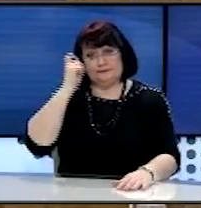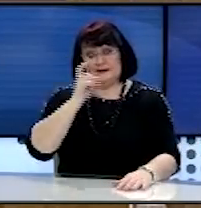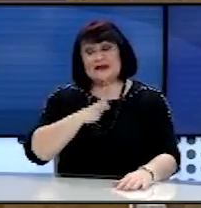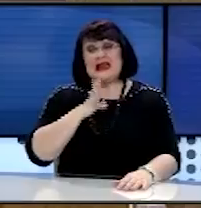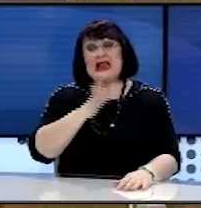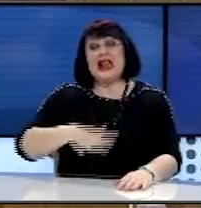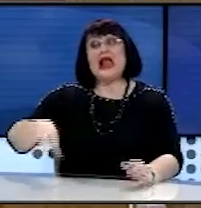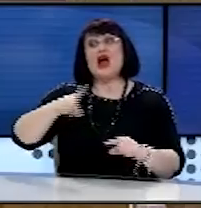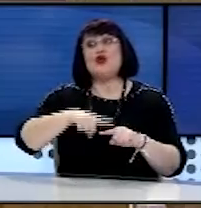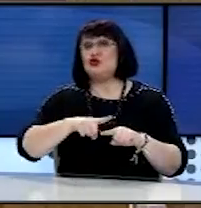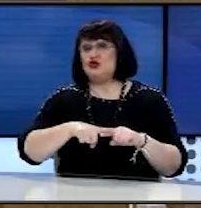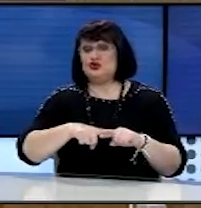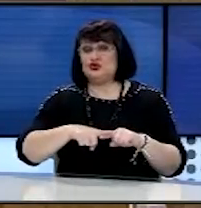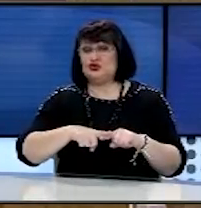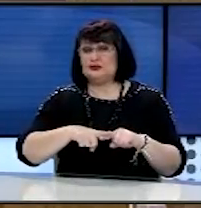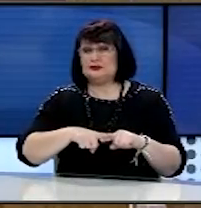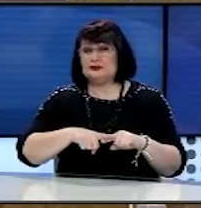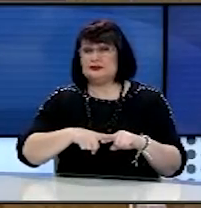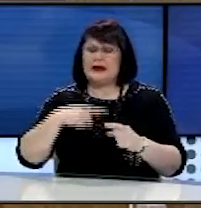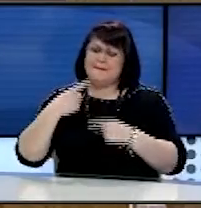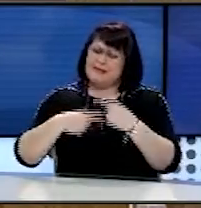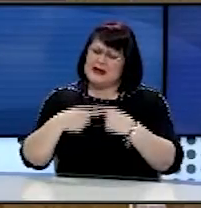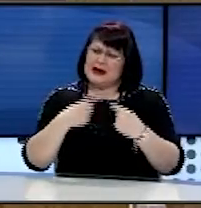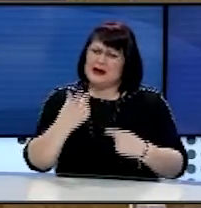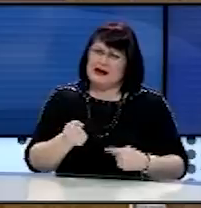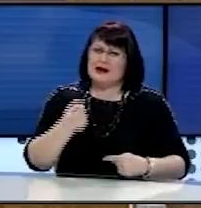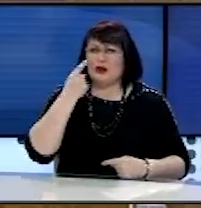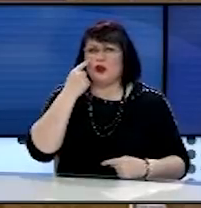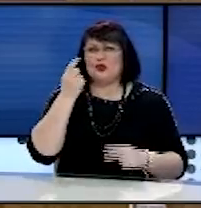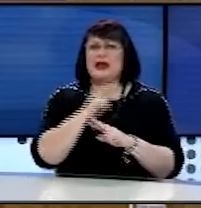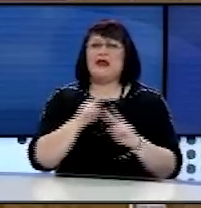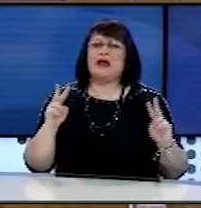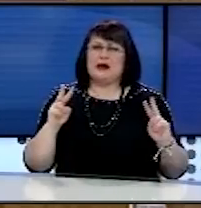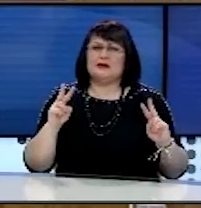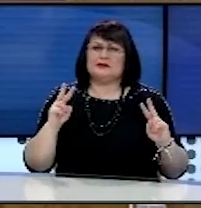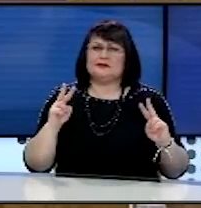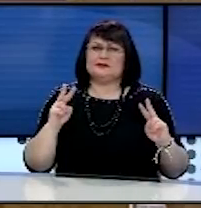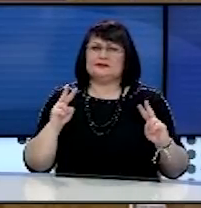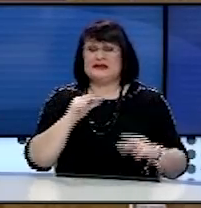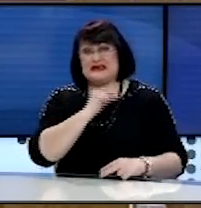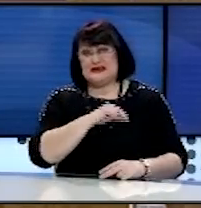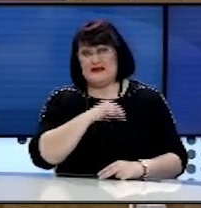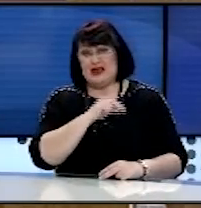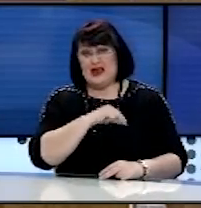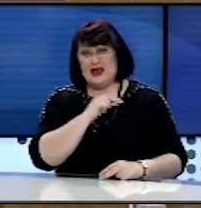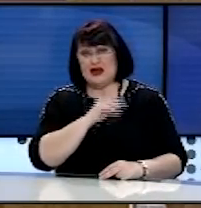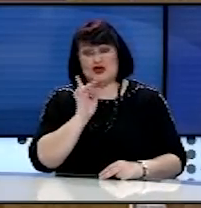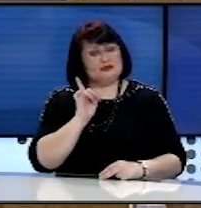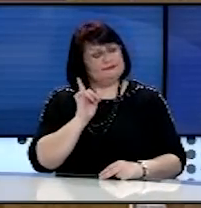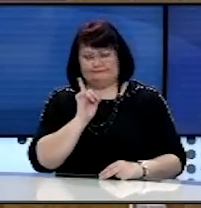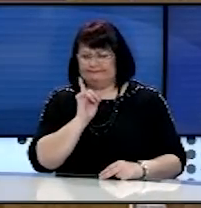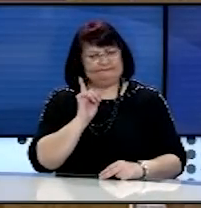ο ελληνικός λαός, που διαθέτει πλέον την πείρα να δει καθαρά ότι κανένα συμφέρον δεν έχει να